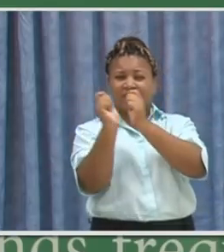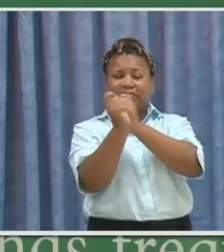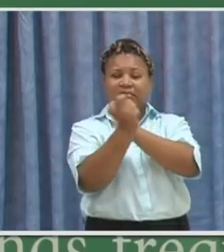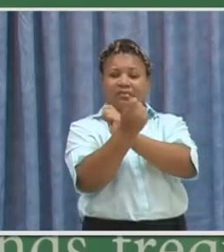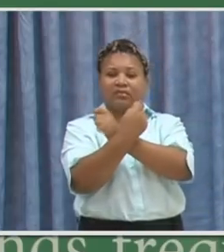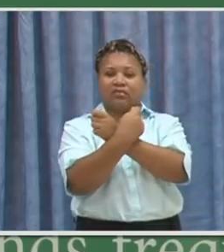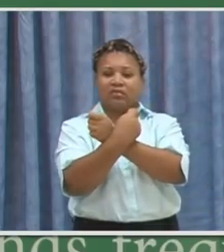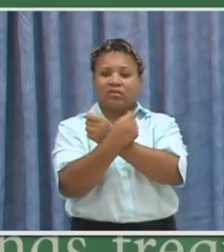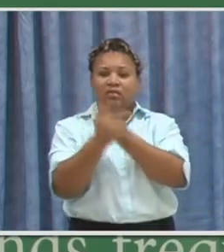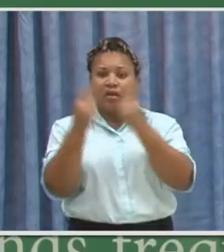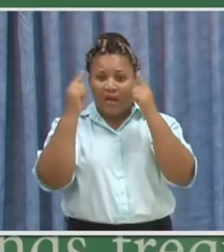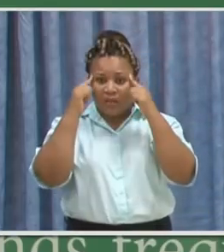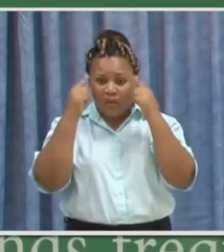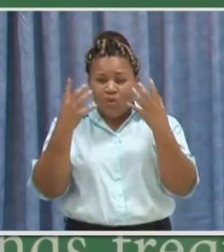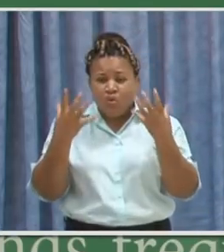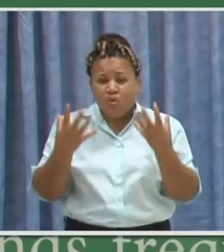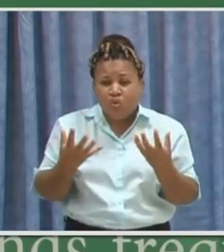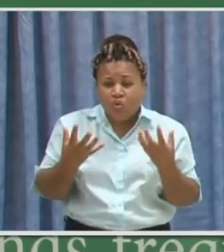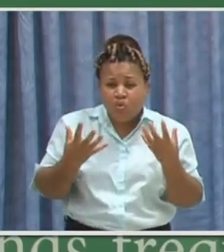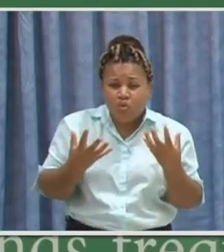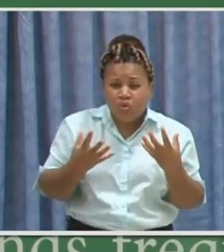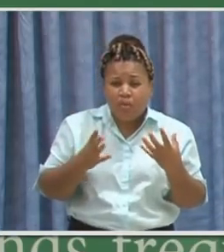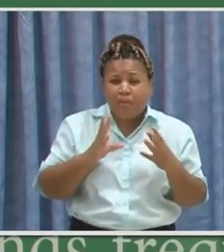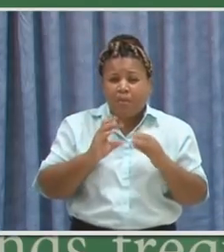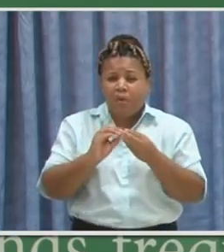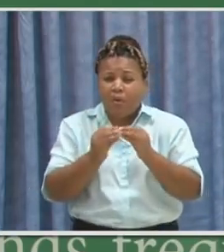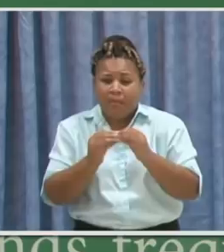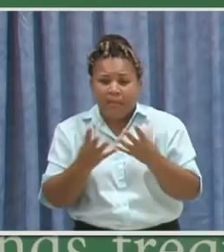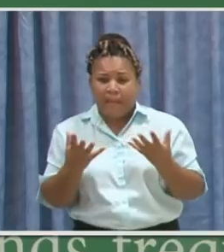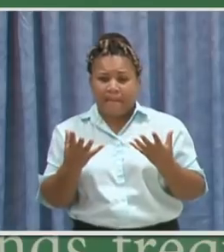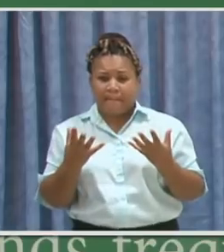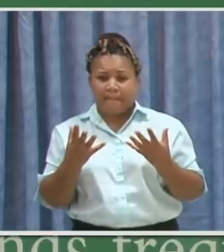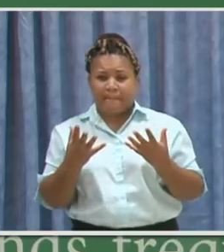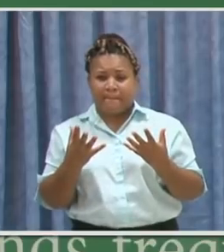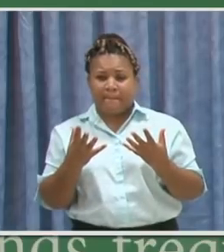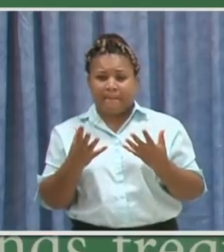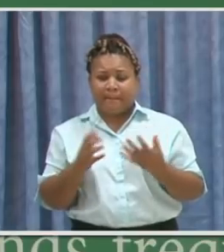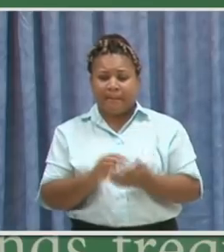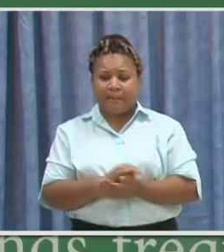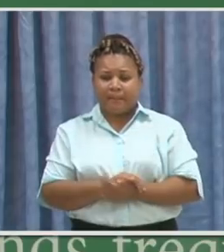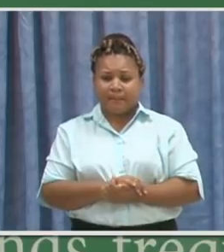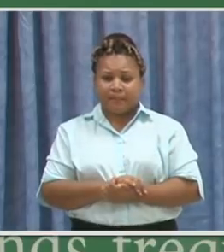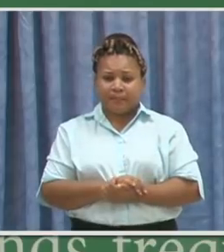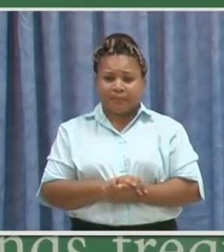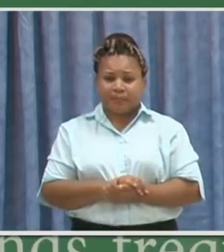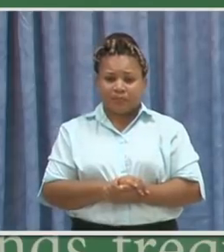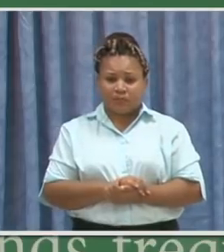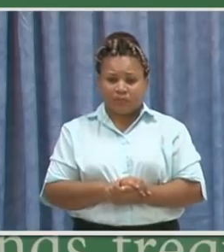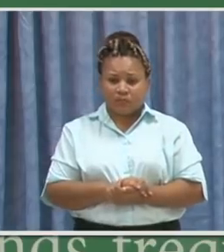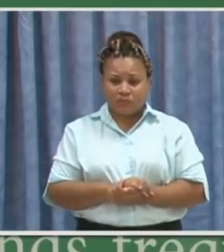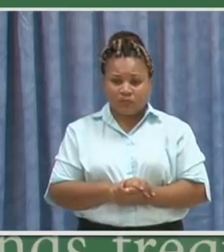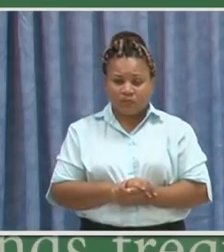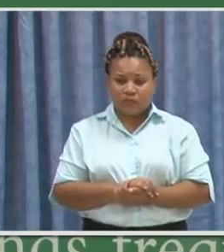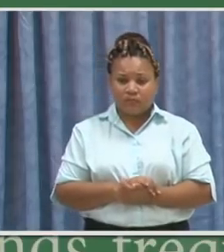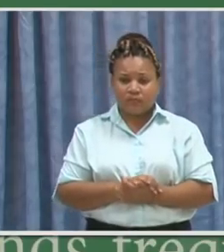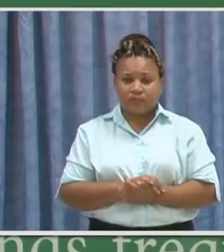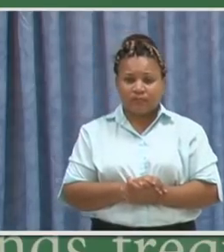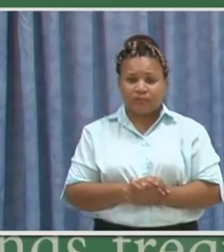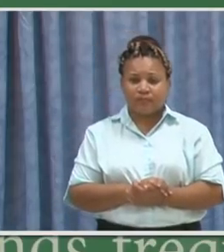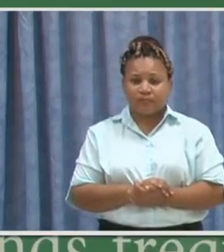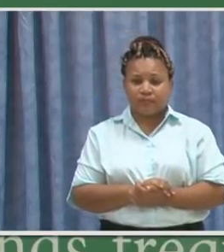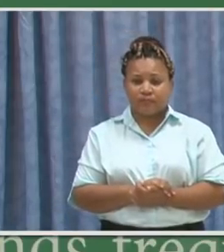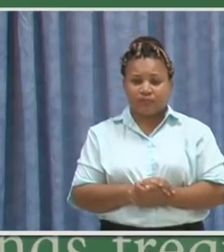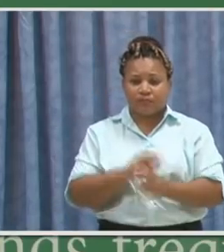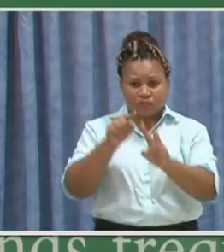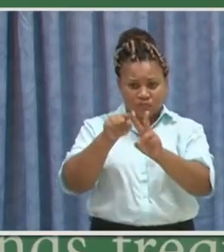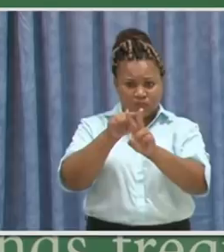dimanche zone sortie zone infection d'ailleurs peut-être tu pas connaître mon pas quoi zone tableau avion à cause soon après zone arrivé